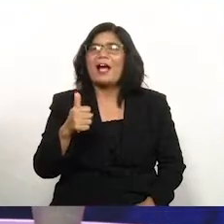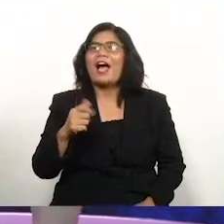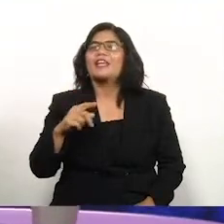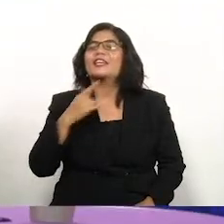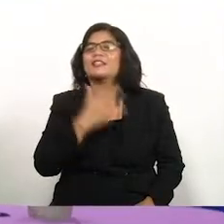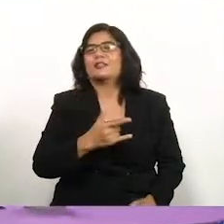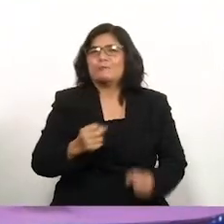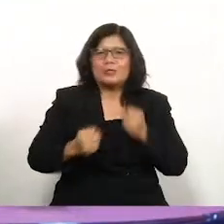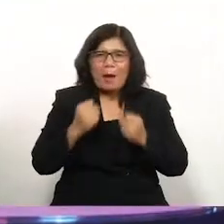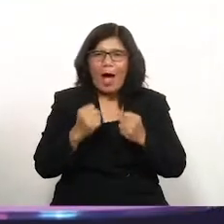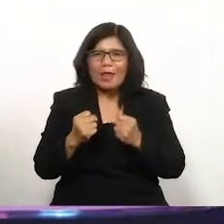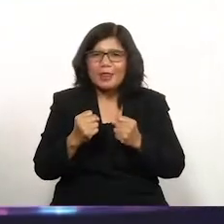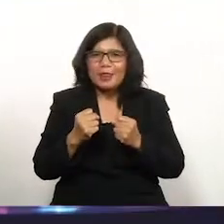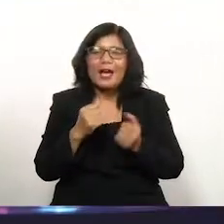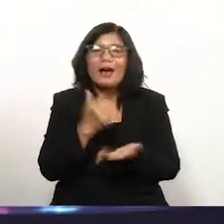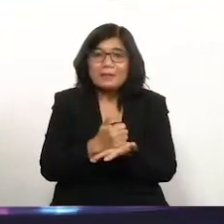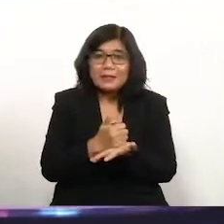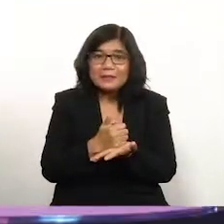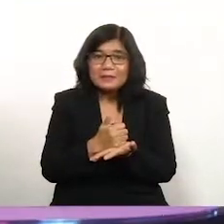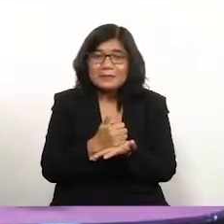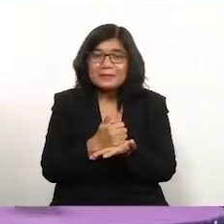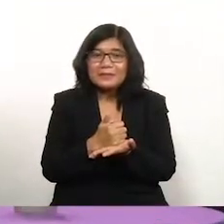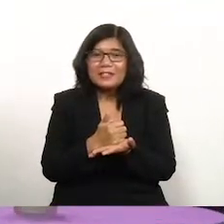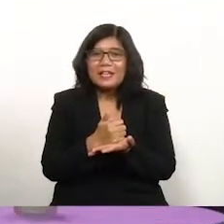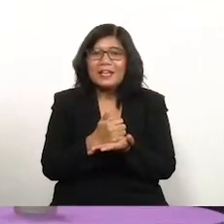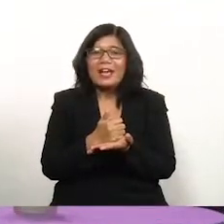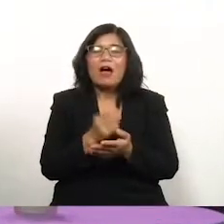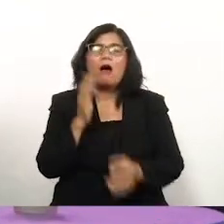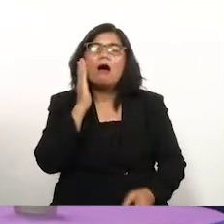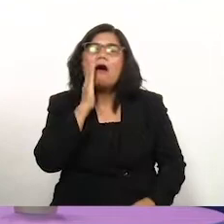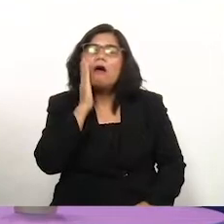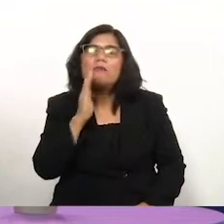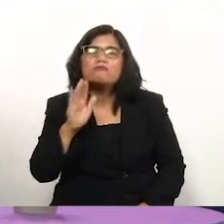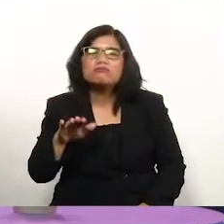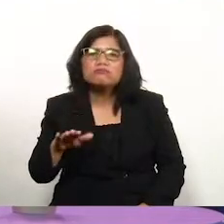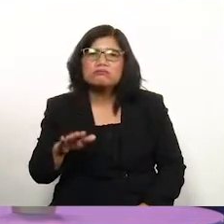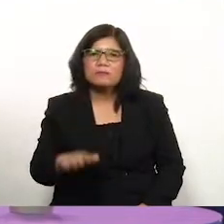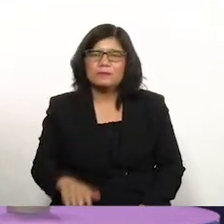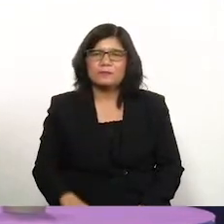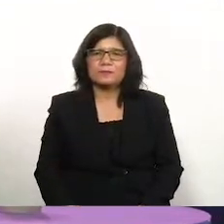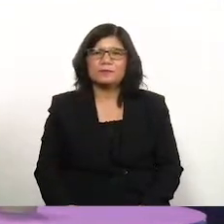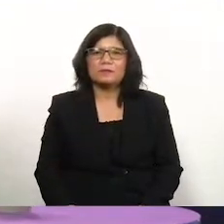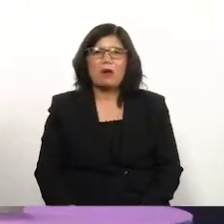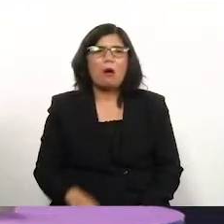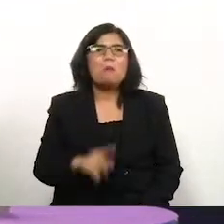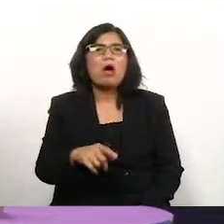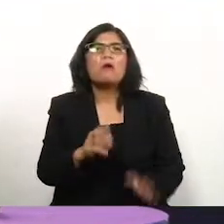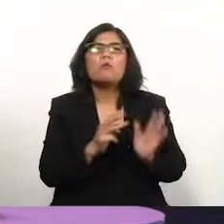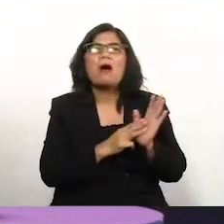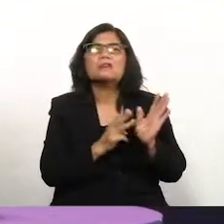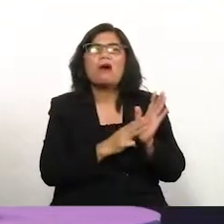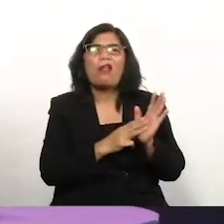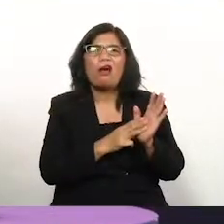akan bersama amin Hai jangan adik-adik baru-baru